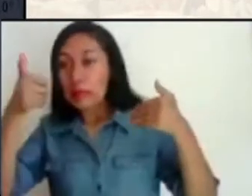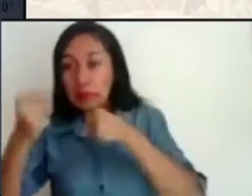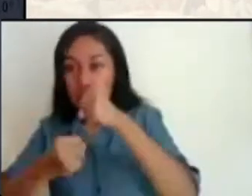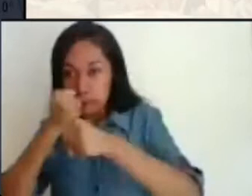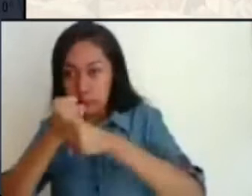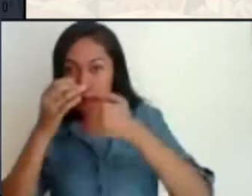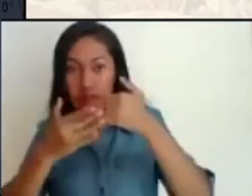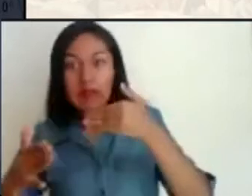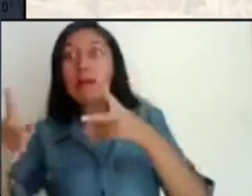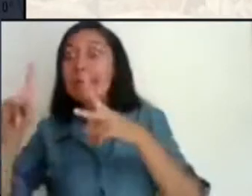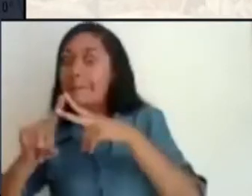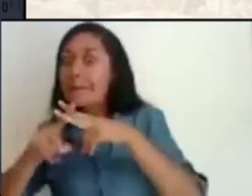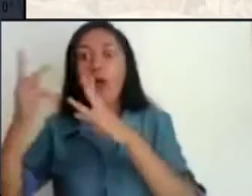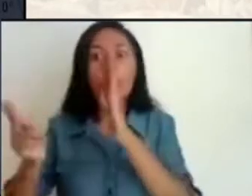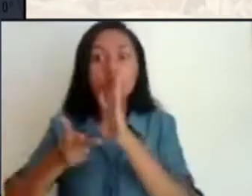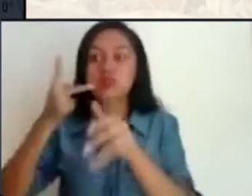centro de Asia, en Astrakhan,